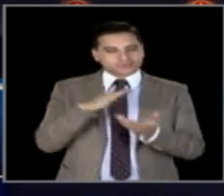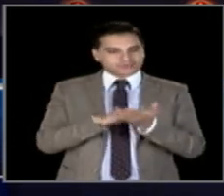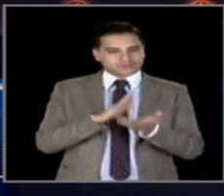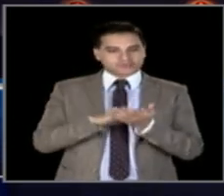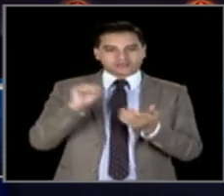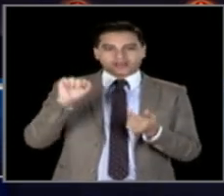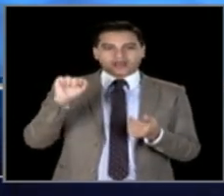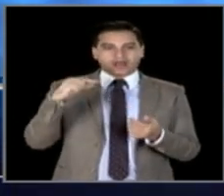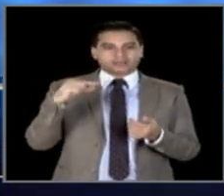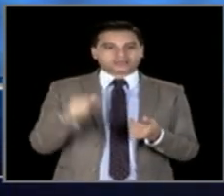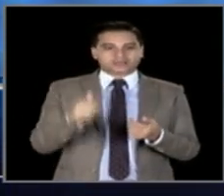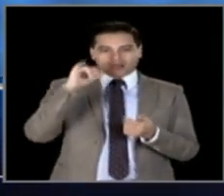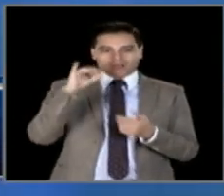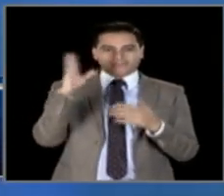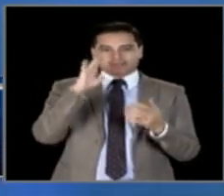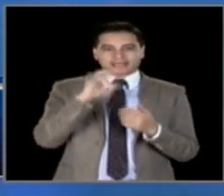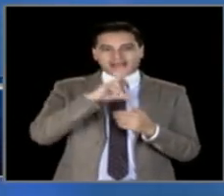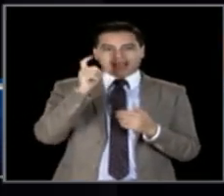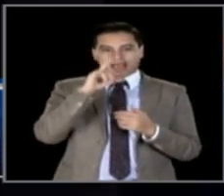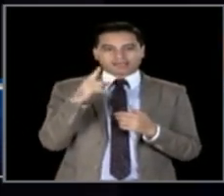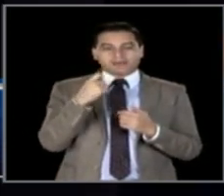كيلاني البطل المصري.